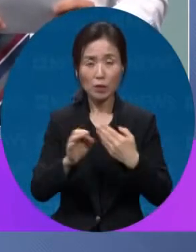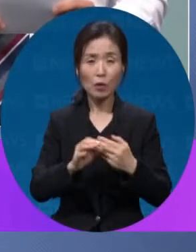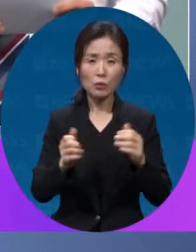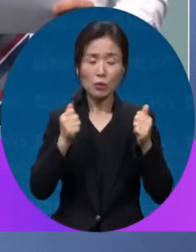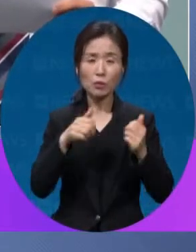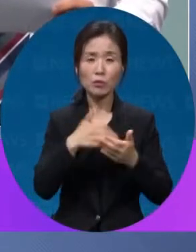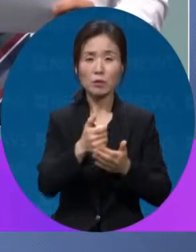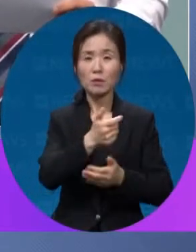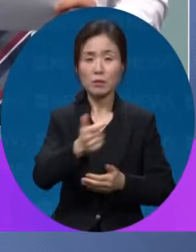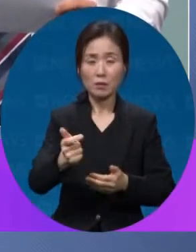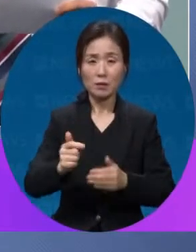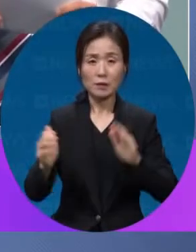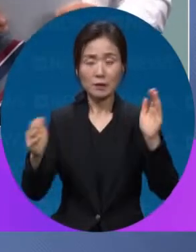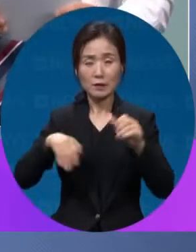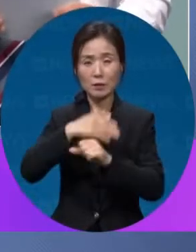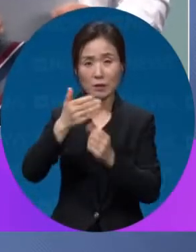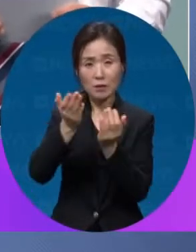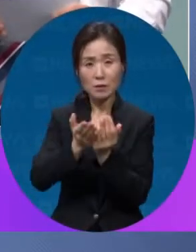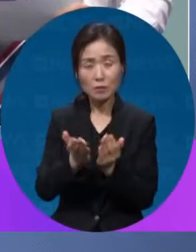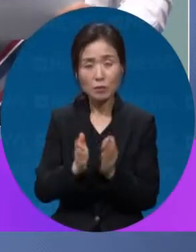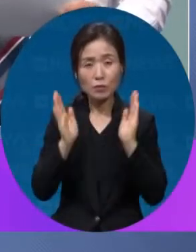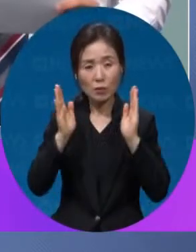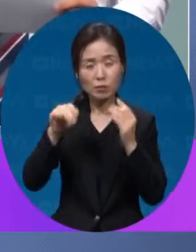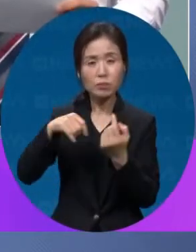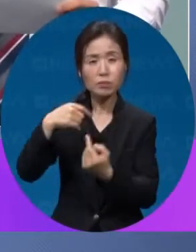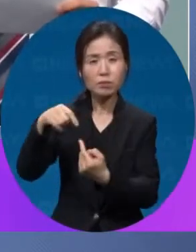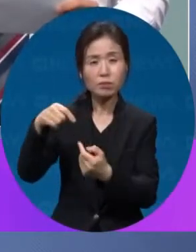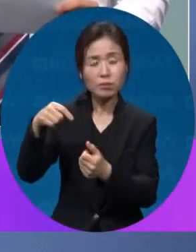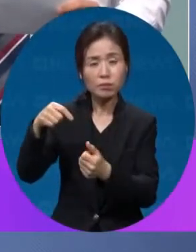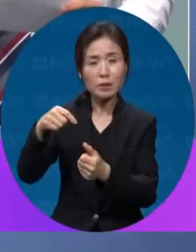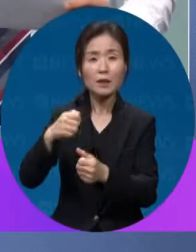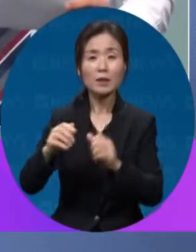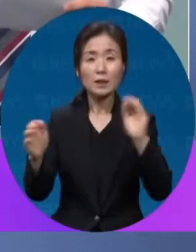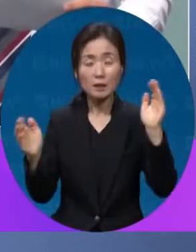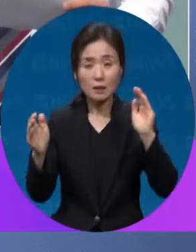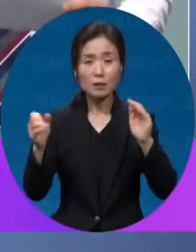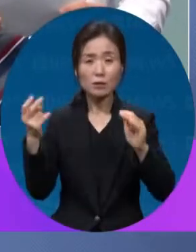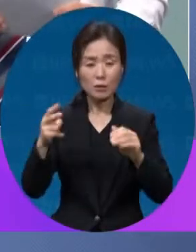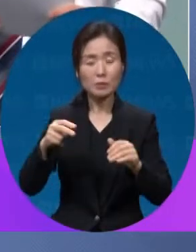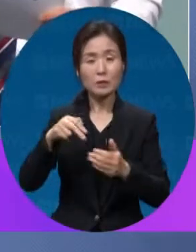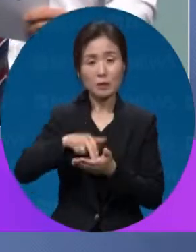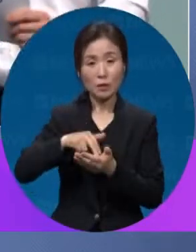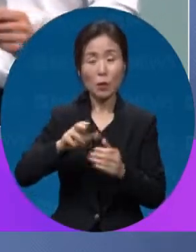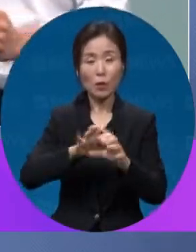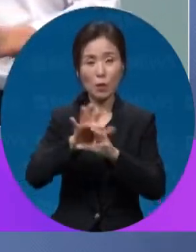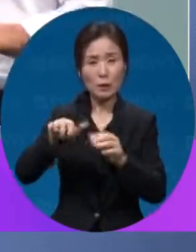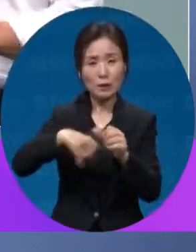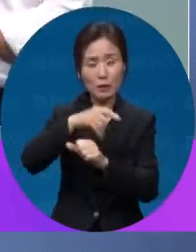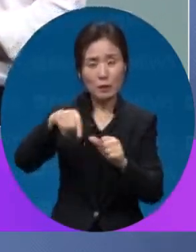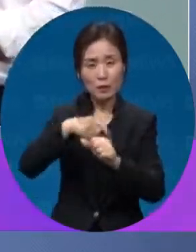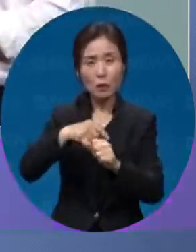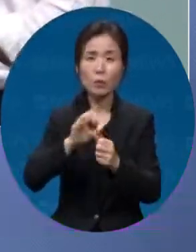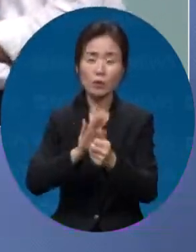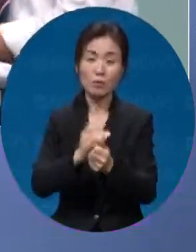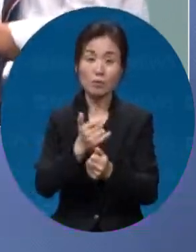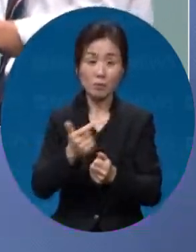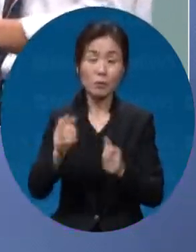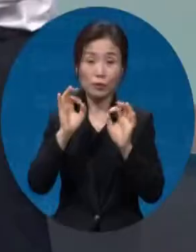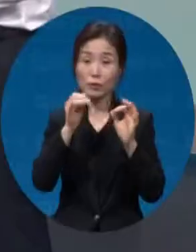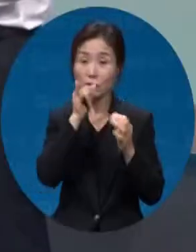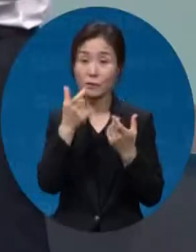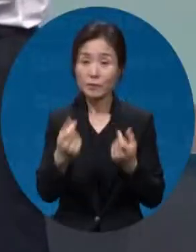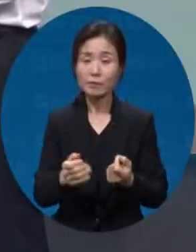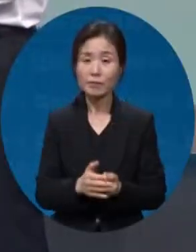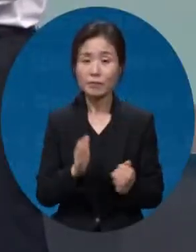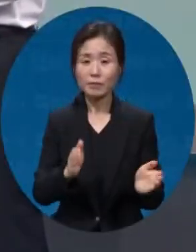사정에 맞게 수업을 진행하는 게 학생들에게 특히 콜은 화 상황에서 얼마나 도움이 되는지 보여주는 사례인 것 같습니다 알겠습니다 다음에는